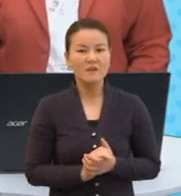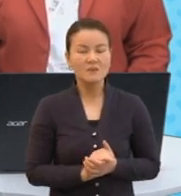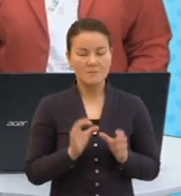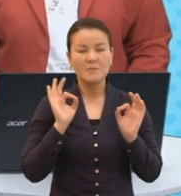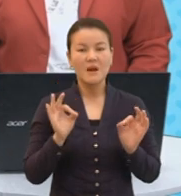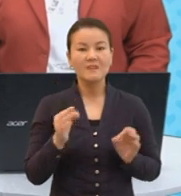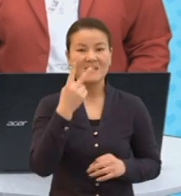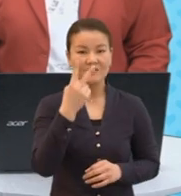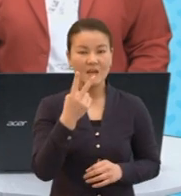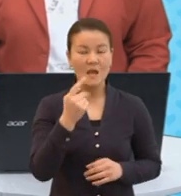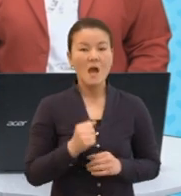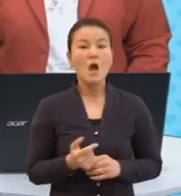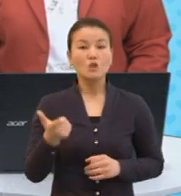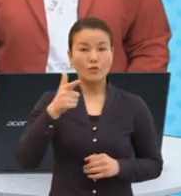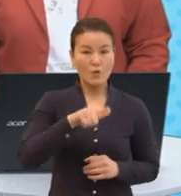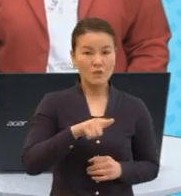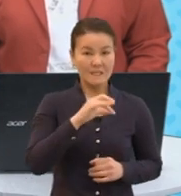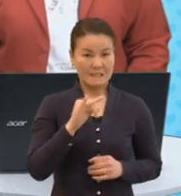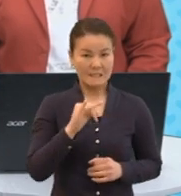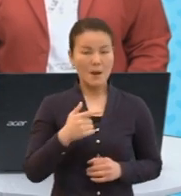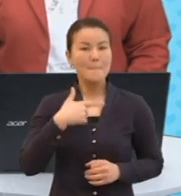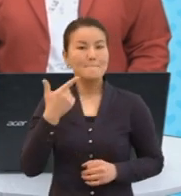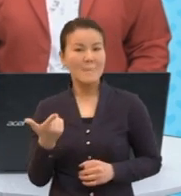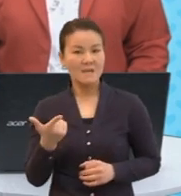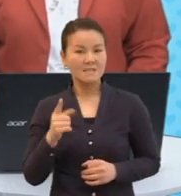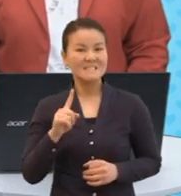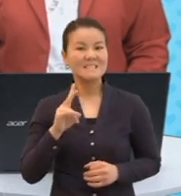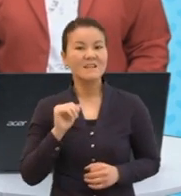Правильно, две буквы – твердый знак и мягкий знак.